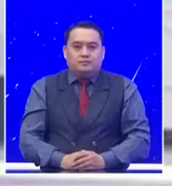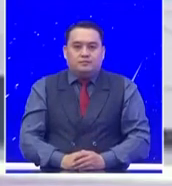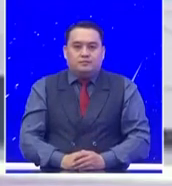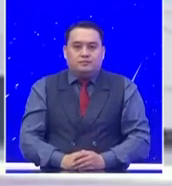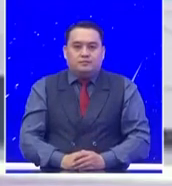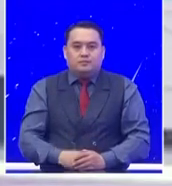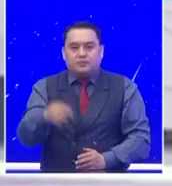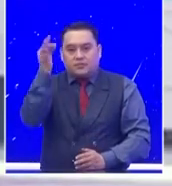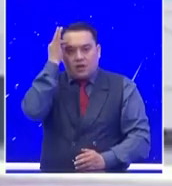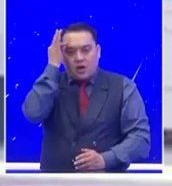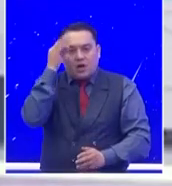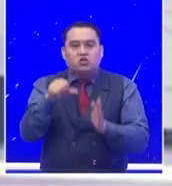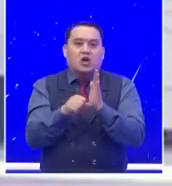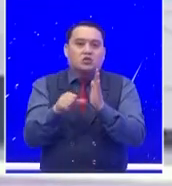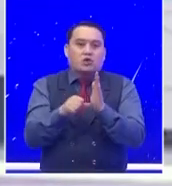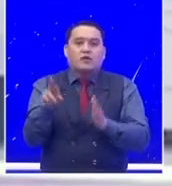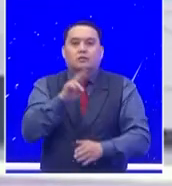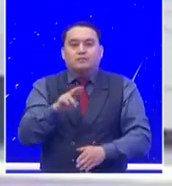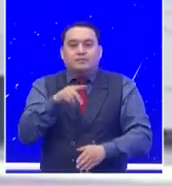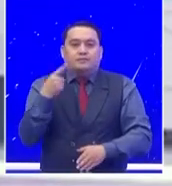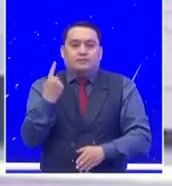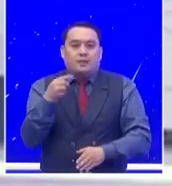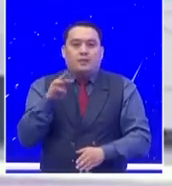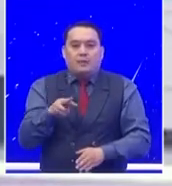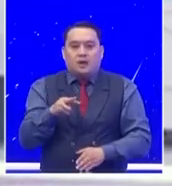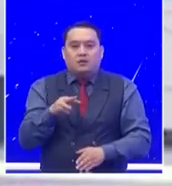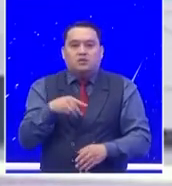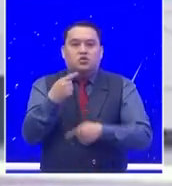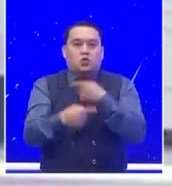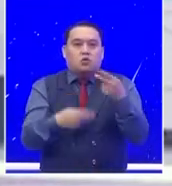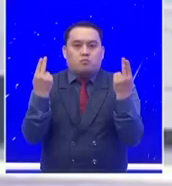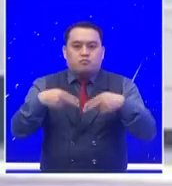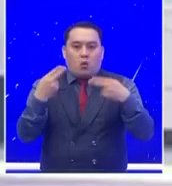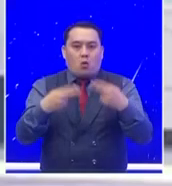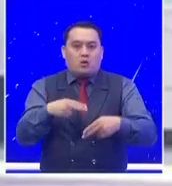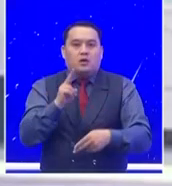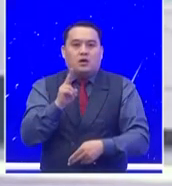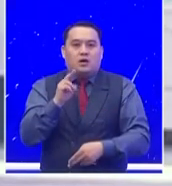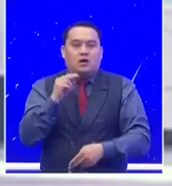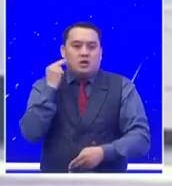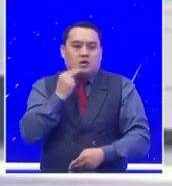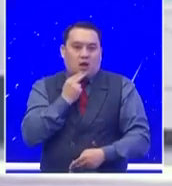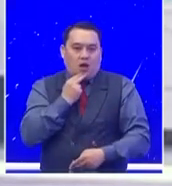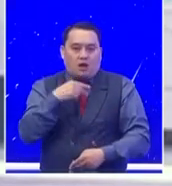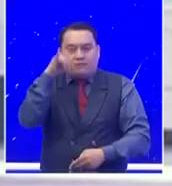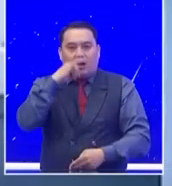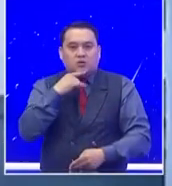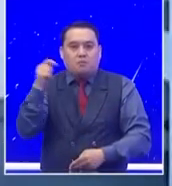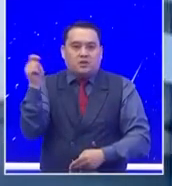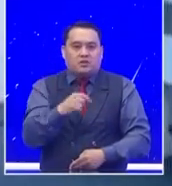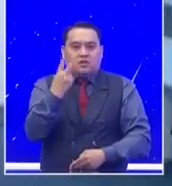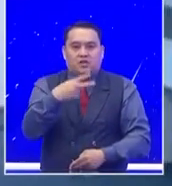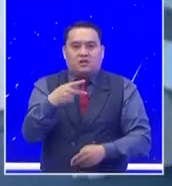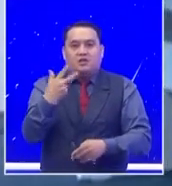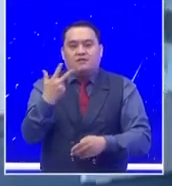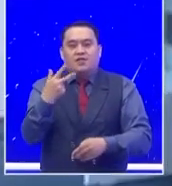напомним за период с 6 января по 1 марта через пункты пропуска государственной границы с кнр в казахстан прибыла